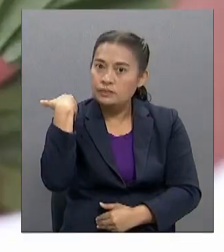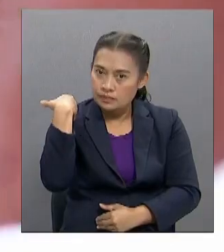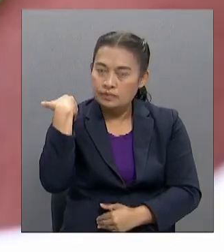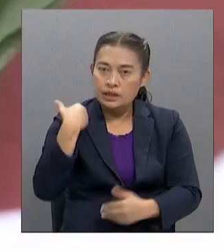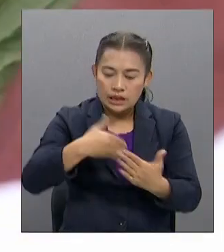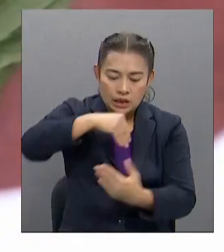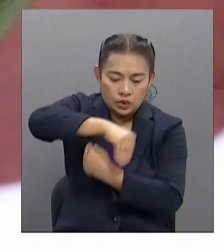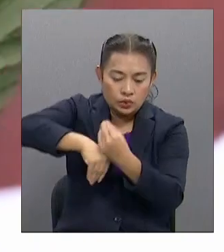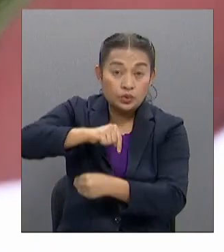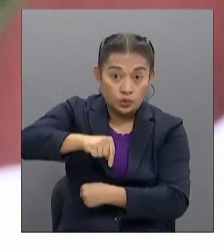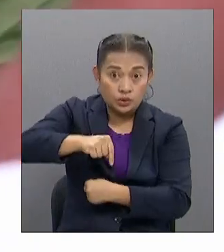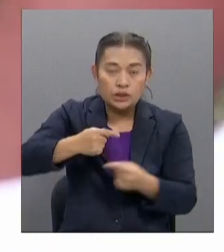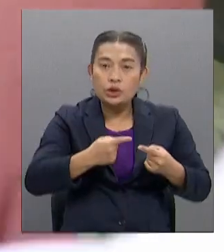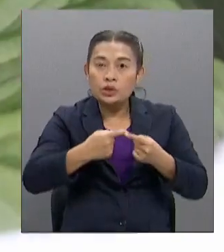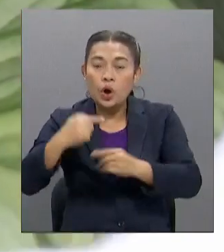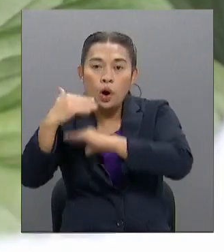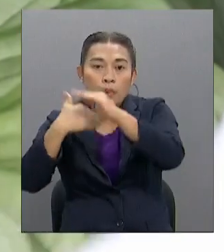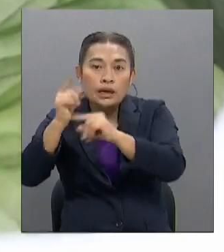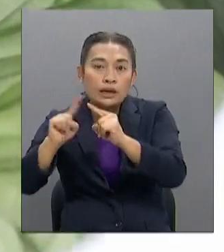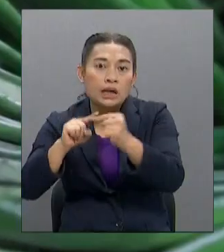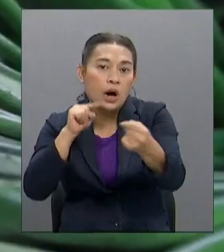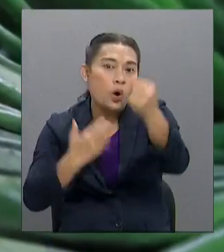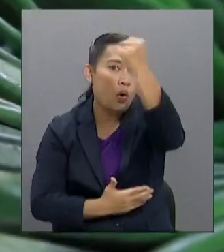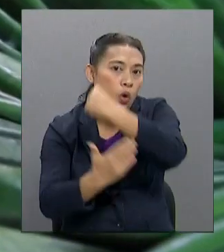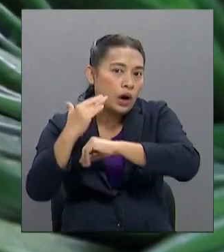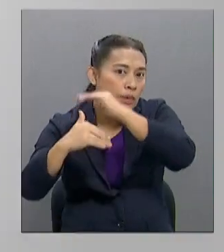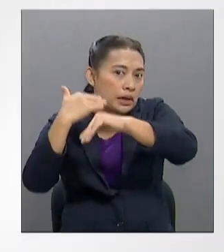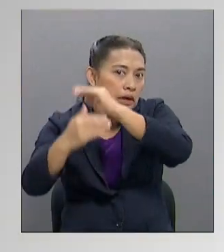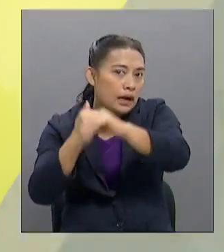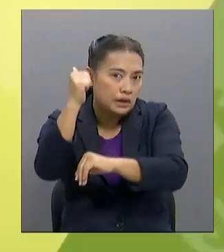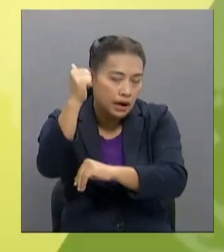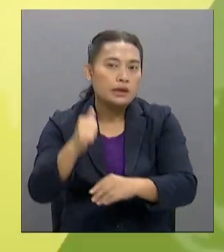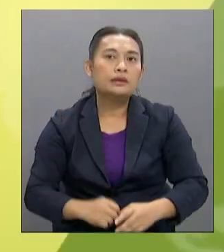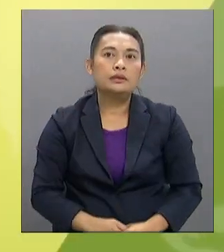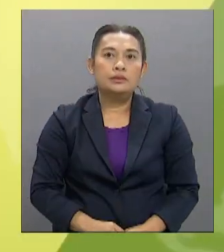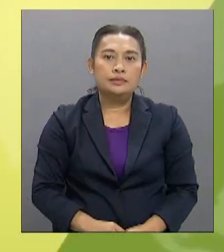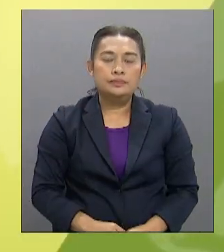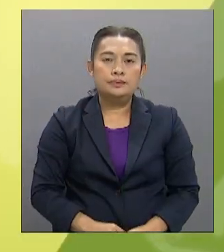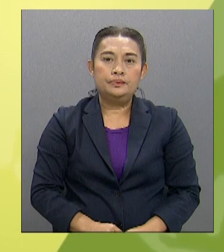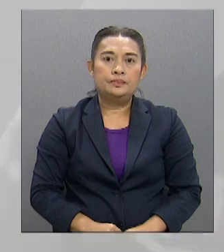จที่สามารถต่อยอดและมีโอกาสเติบโตมากขึ้น